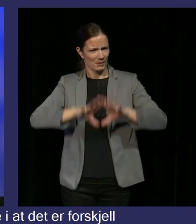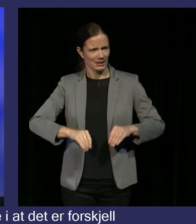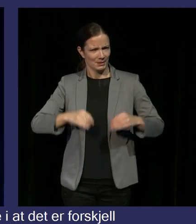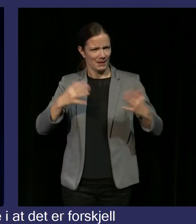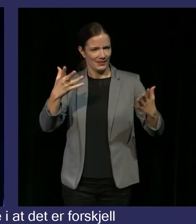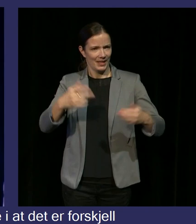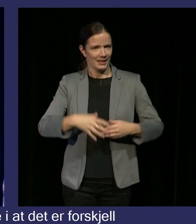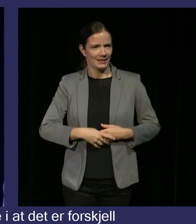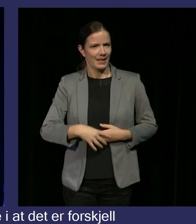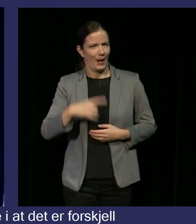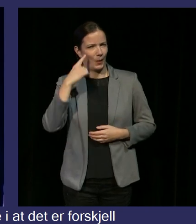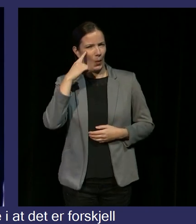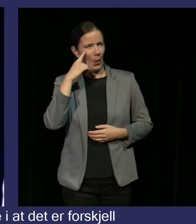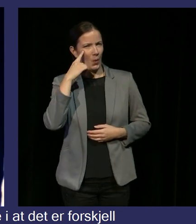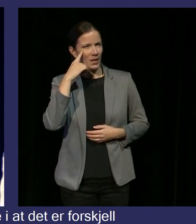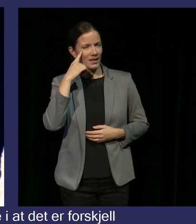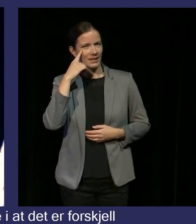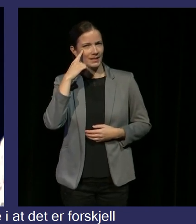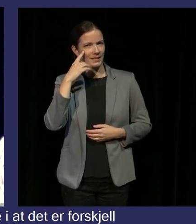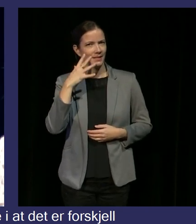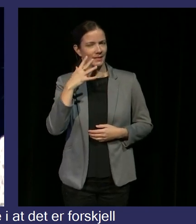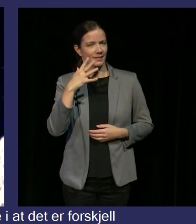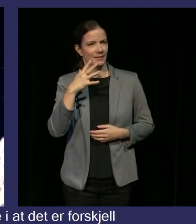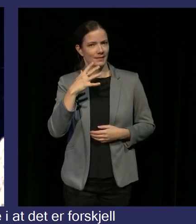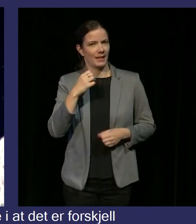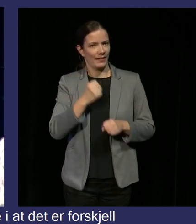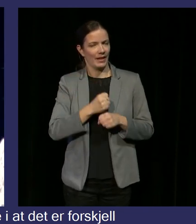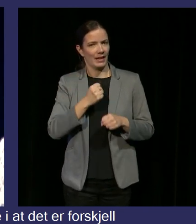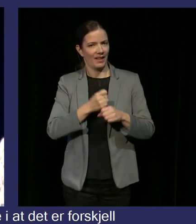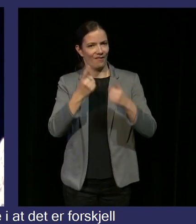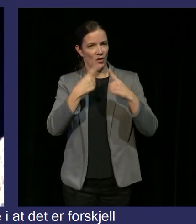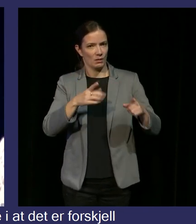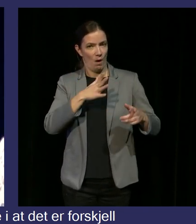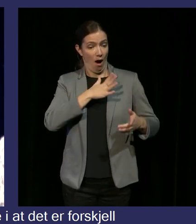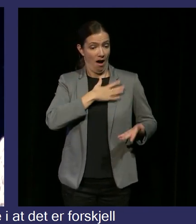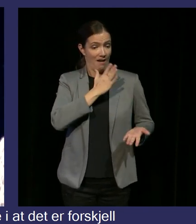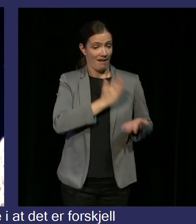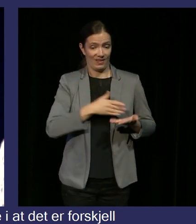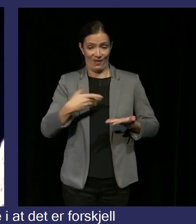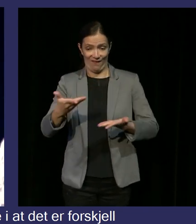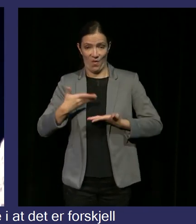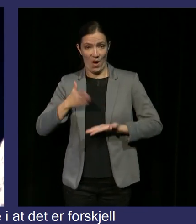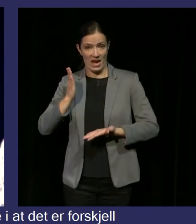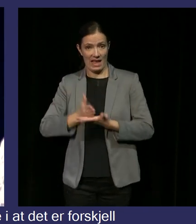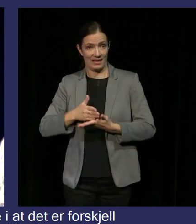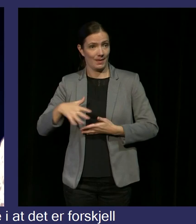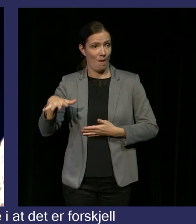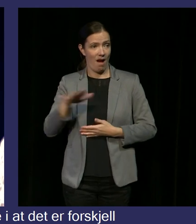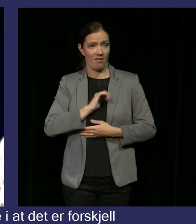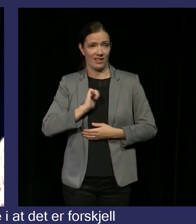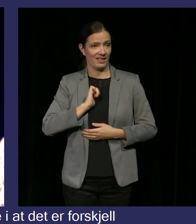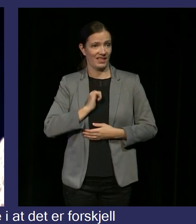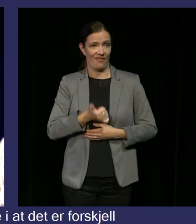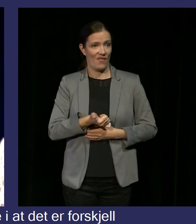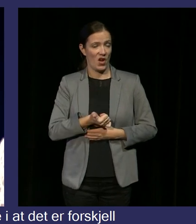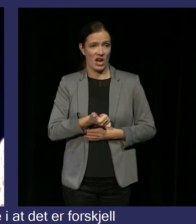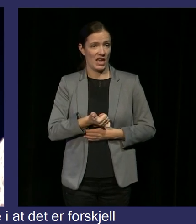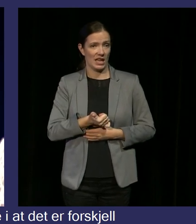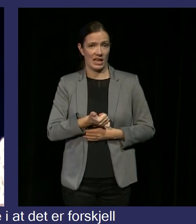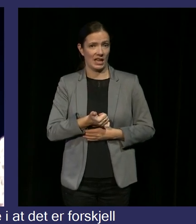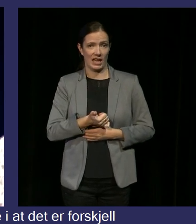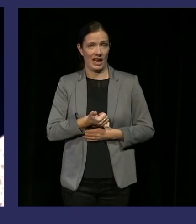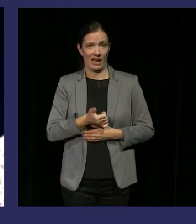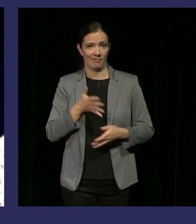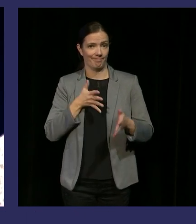Jeg tror vel jeg har blitt meg spesielt merke at det er jo forskjell på hardhet og forrett, og at alt er selvfølgelig ikke løst ved